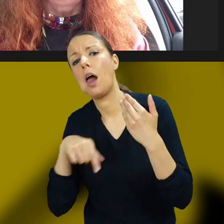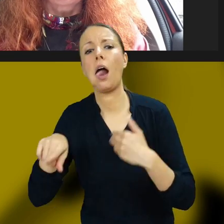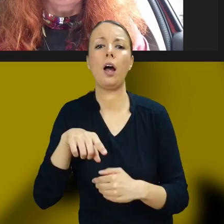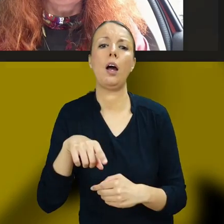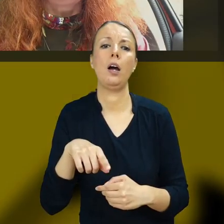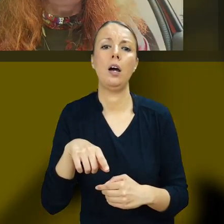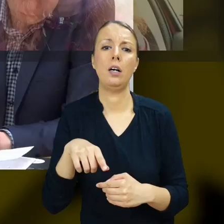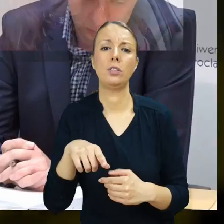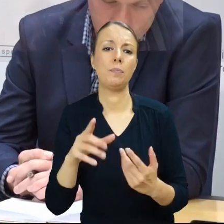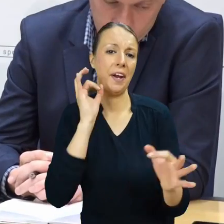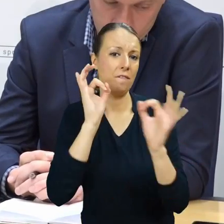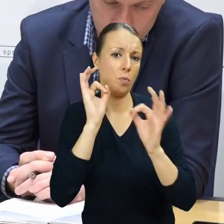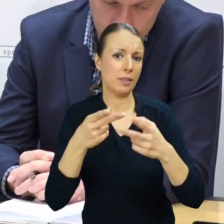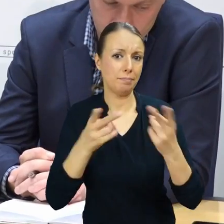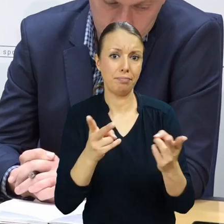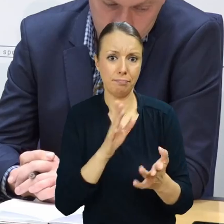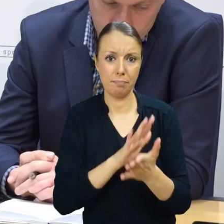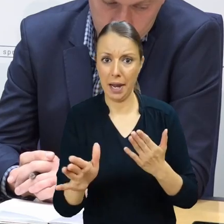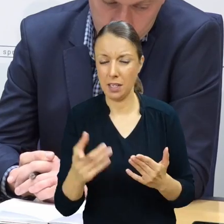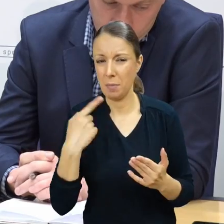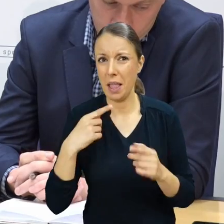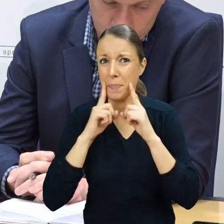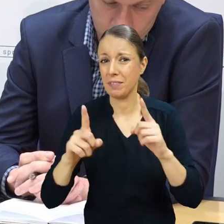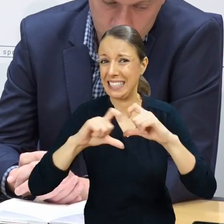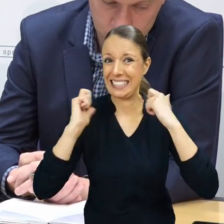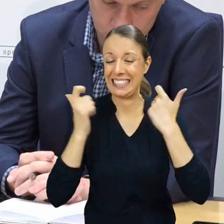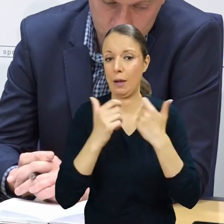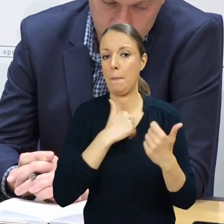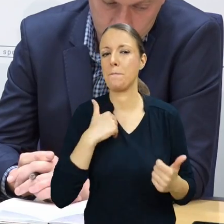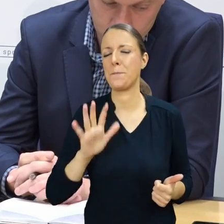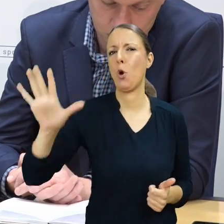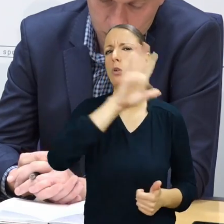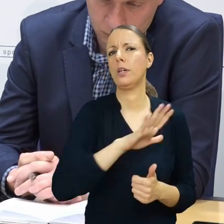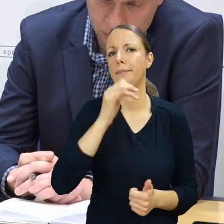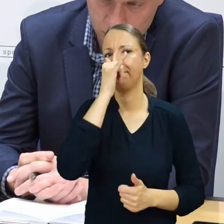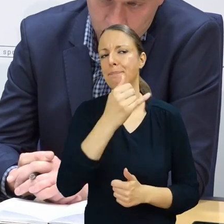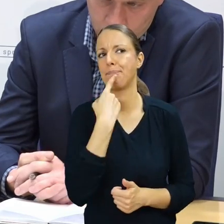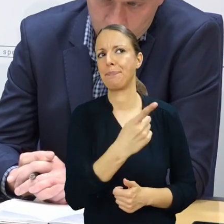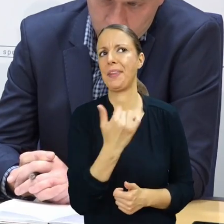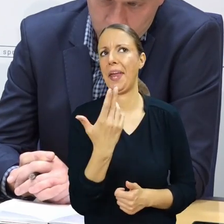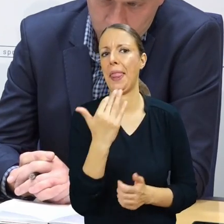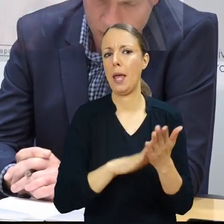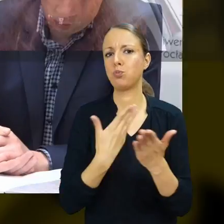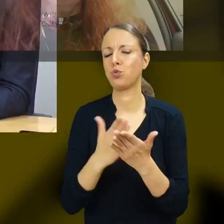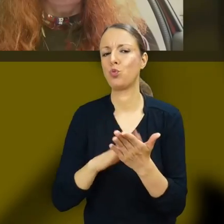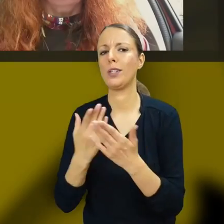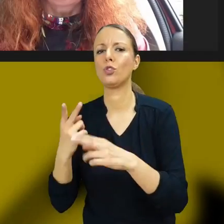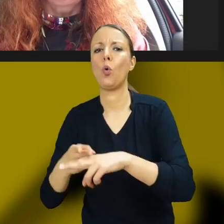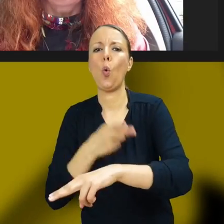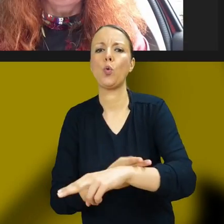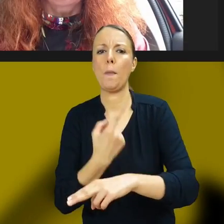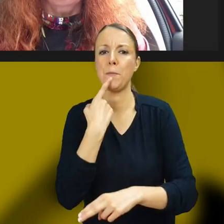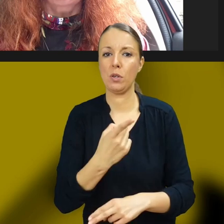informacji? Bo w skali kraju ja nie jestem w stanie podać przykładu, w którym urzędy by wymierzały takie koszty dodatkowe udostępnienia